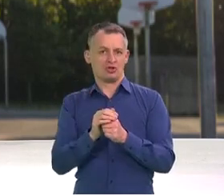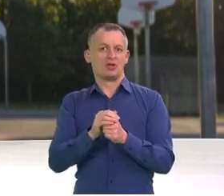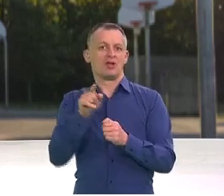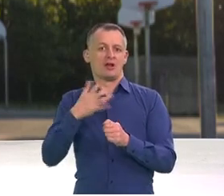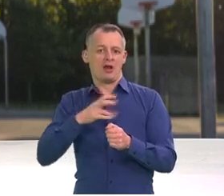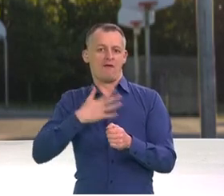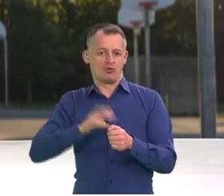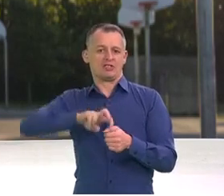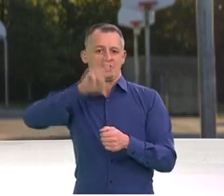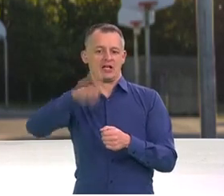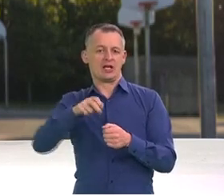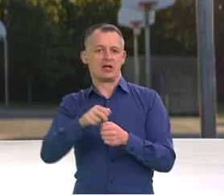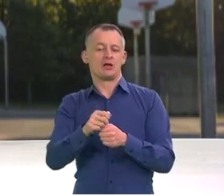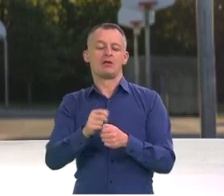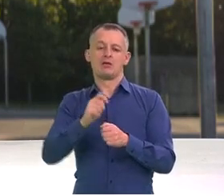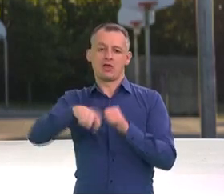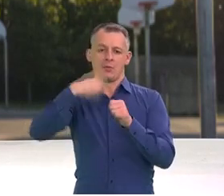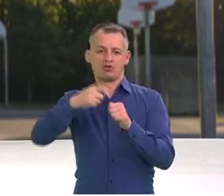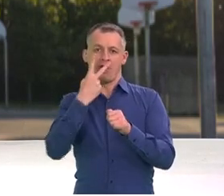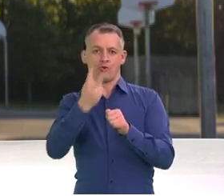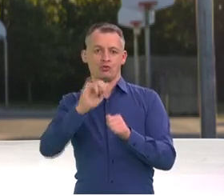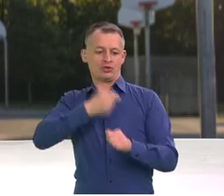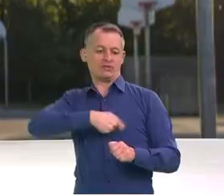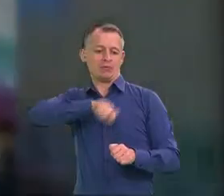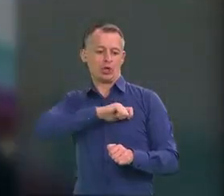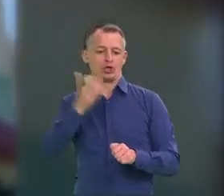școlar. Vă avertizez, urmează detalii care vă pot afecta emoțional.